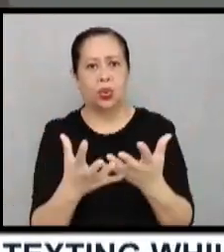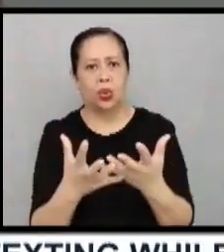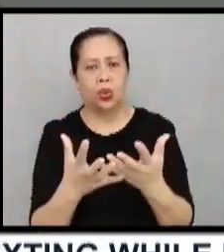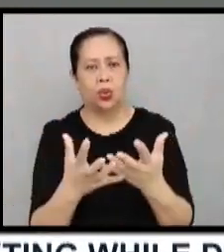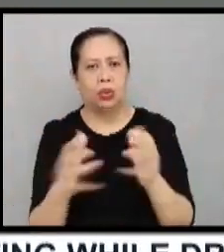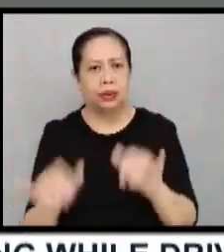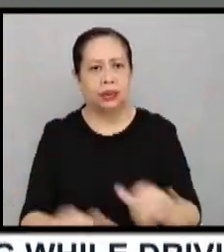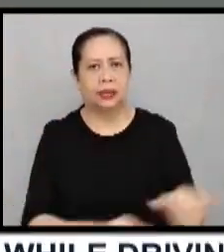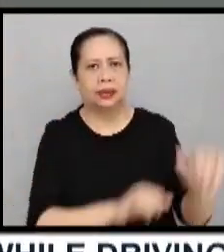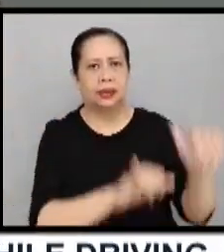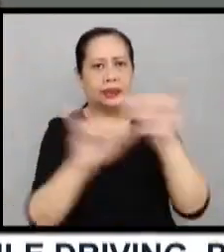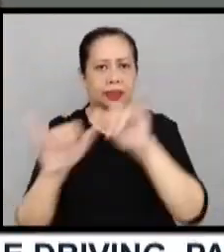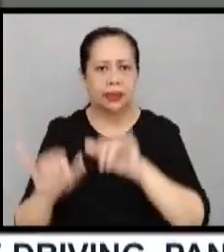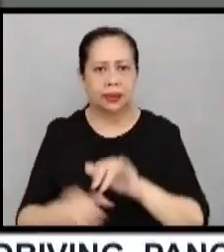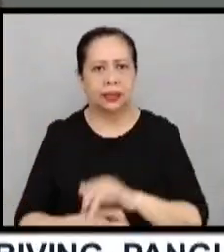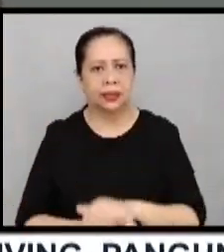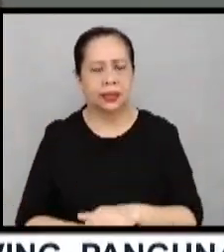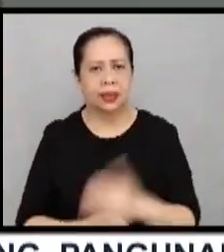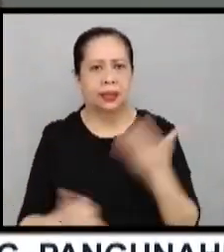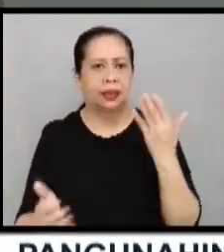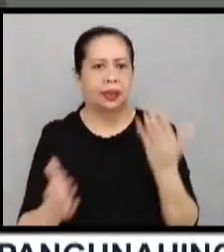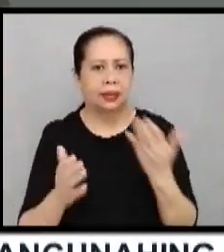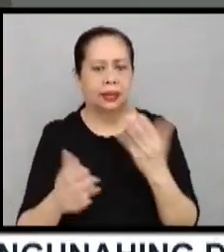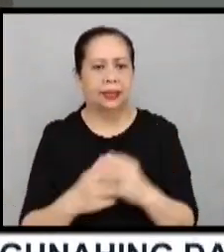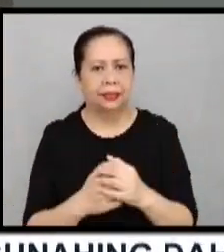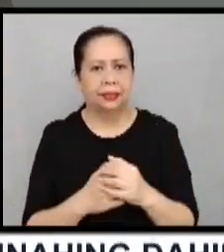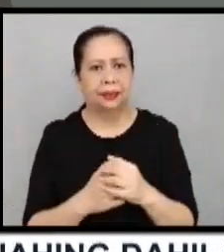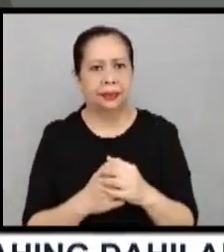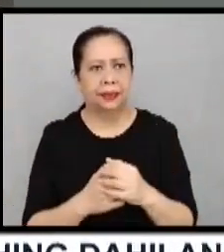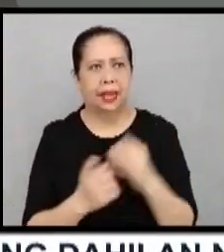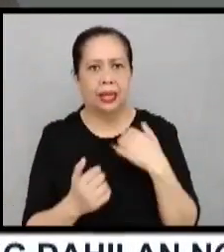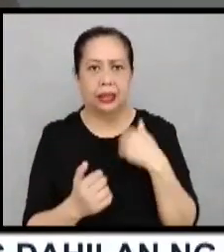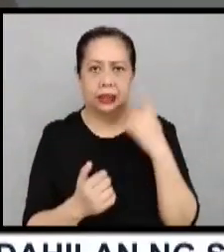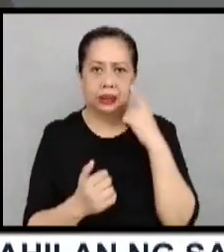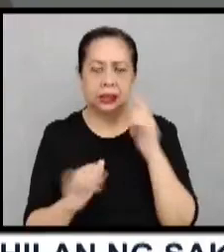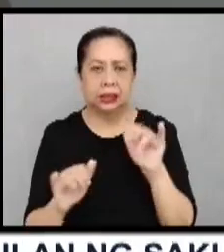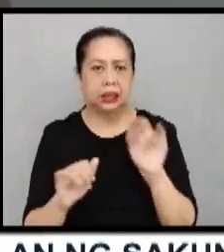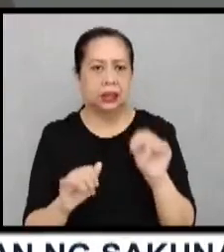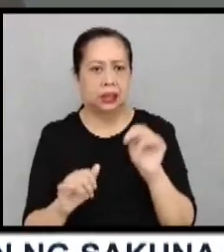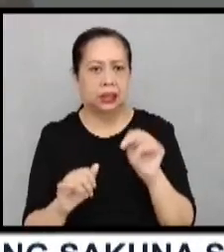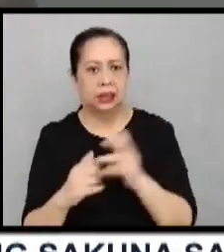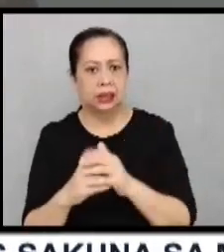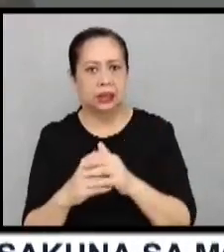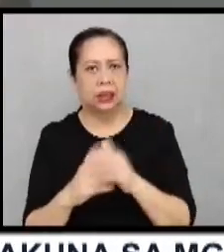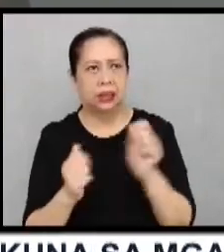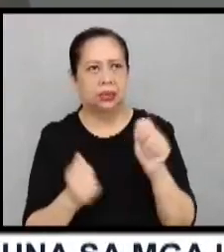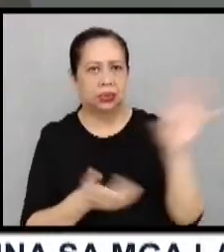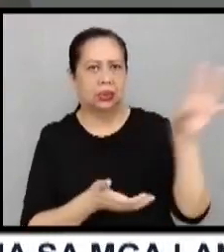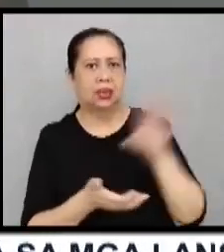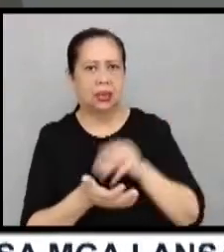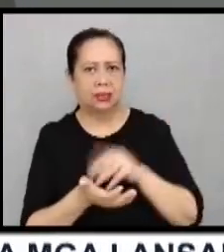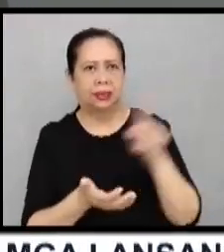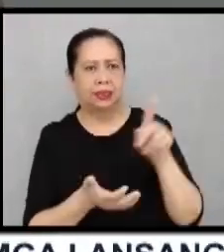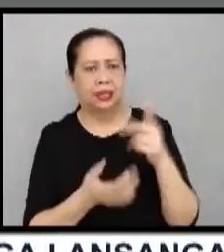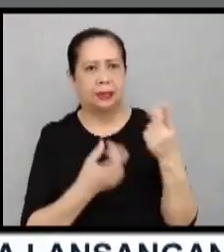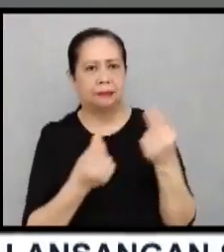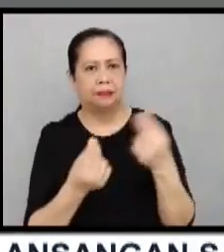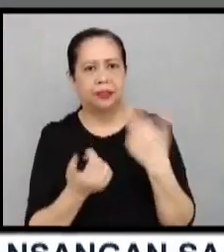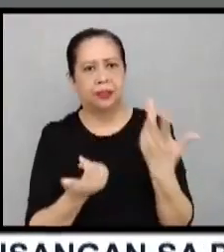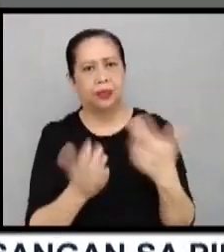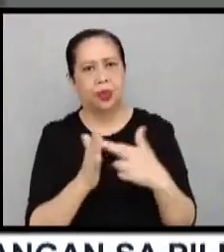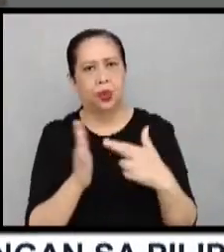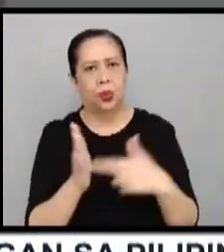na yan eh, no? Siguro tingin ko kailangan din na i-adapt natin yung